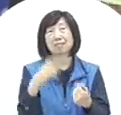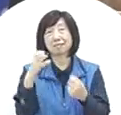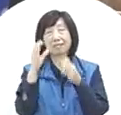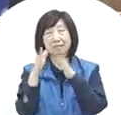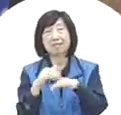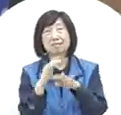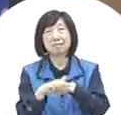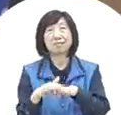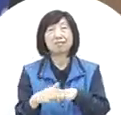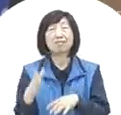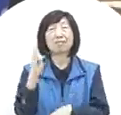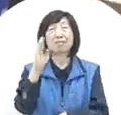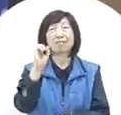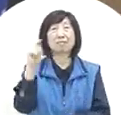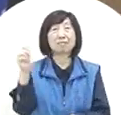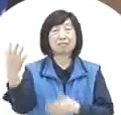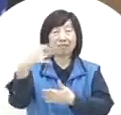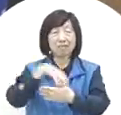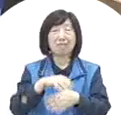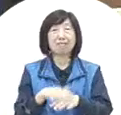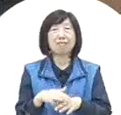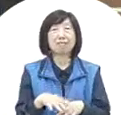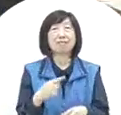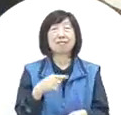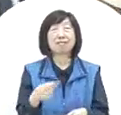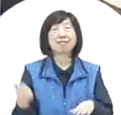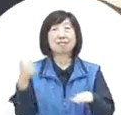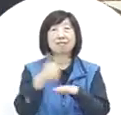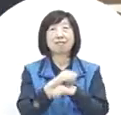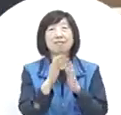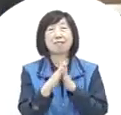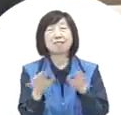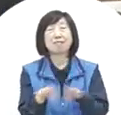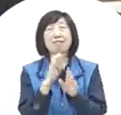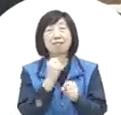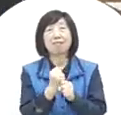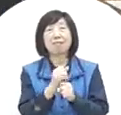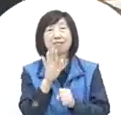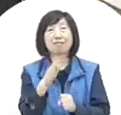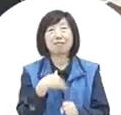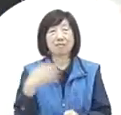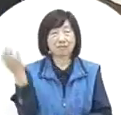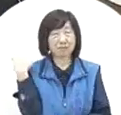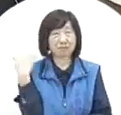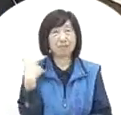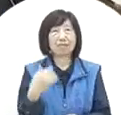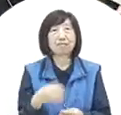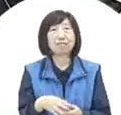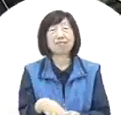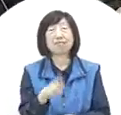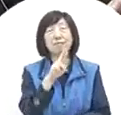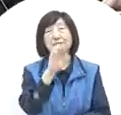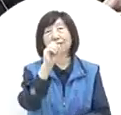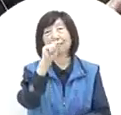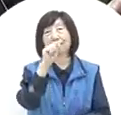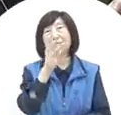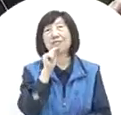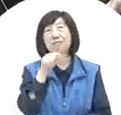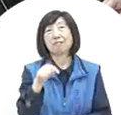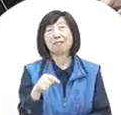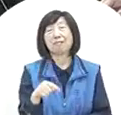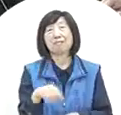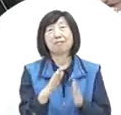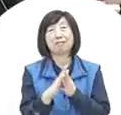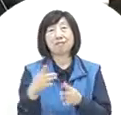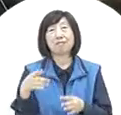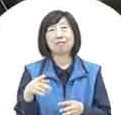入那个 BOT 的， 因为这个案子是从我认为来开始在推动的啦。那早期的什么 ROG 那个，我们后来是